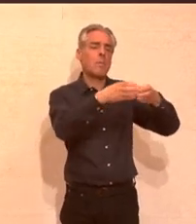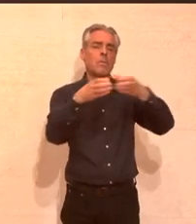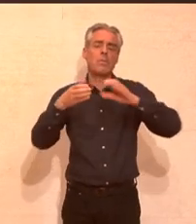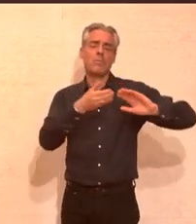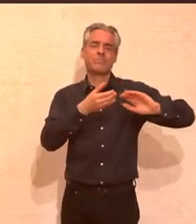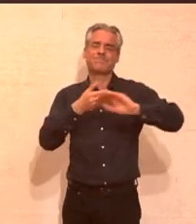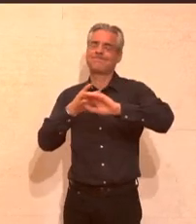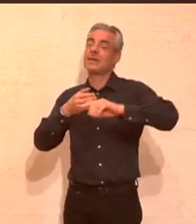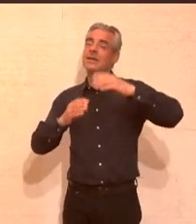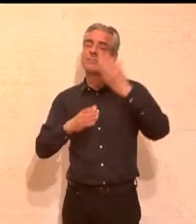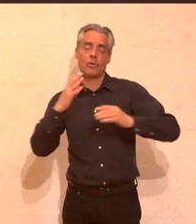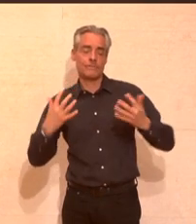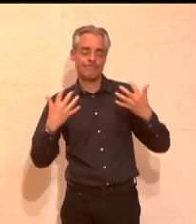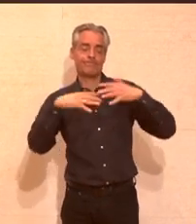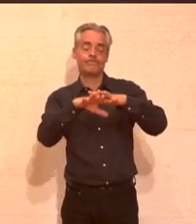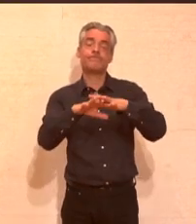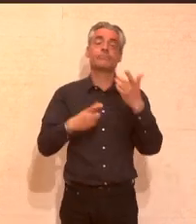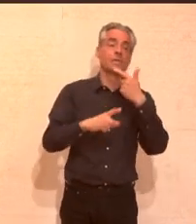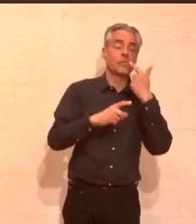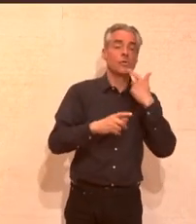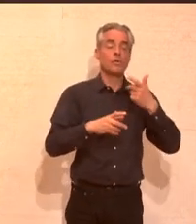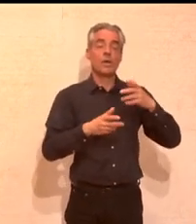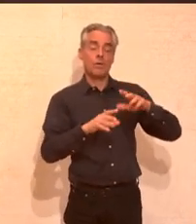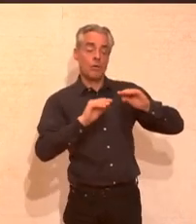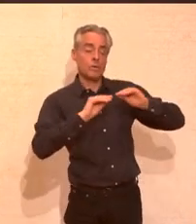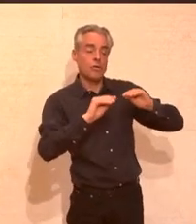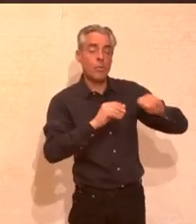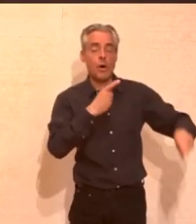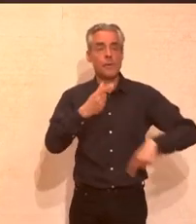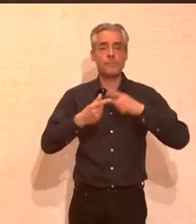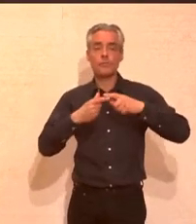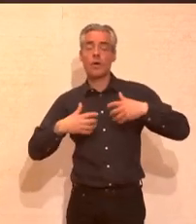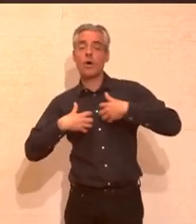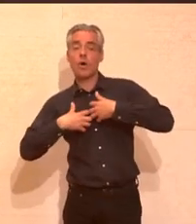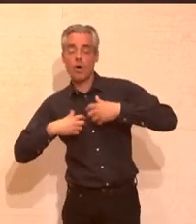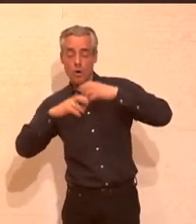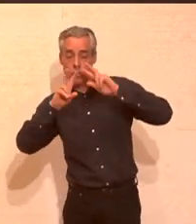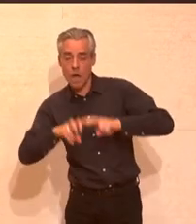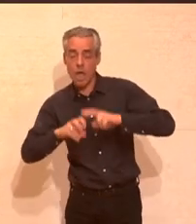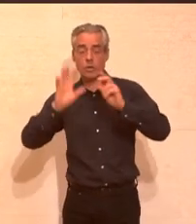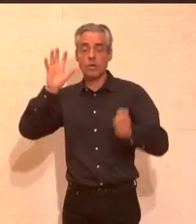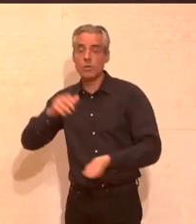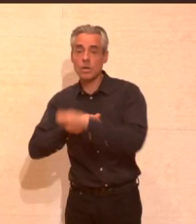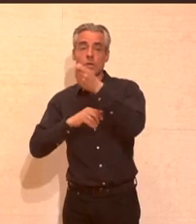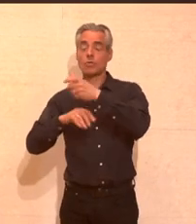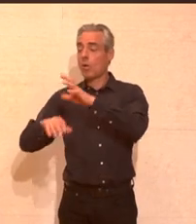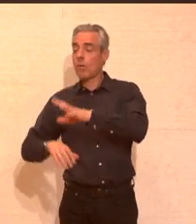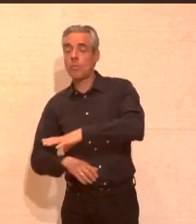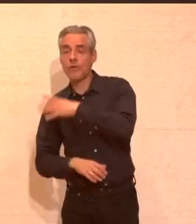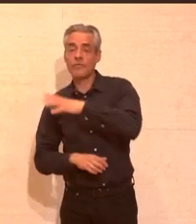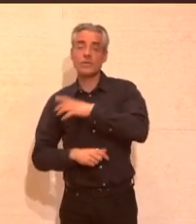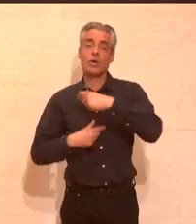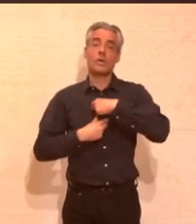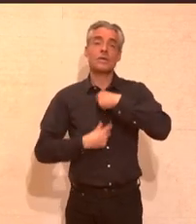cloisonnés. Des ponts entre les degrés d'enseignement, des ponts entre la recherche et l'éducation, entre les professeurs et les